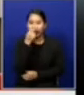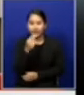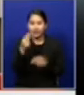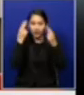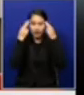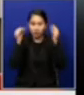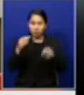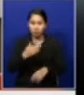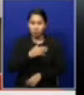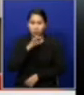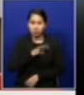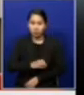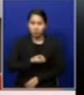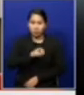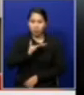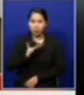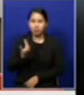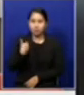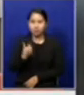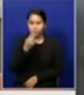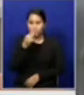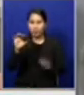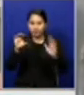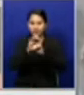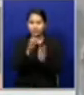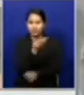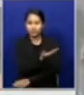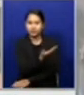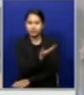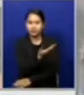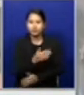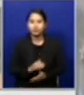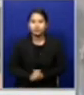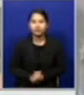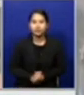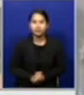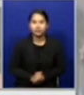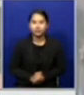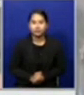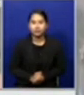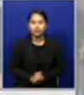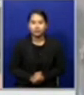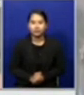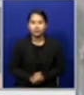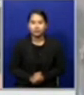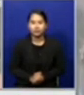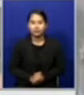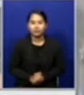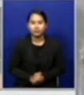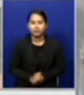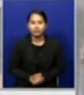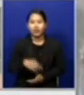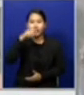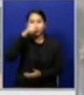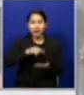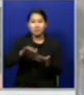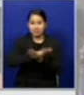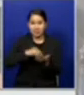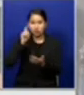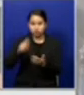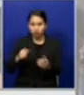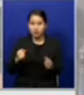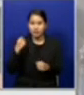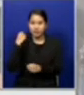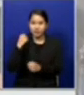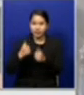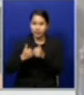มก็ตกใจครับขอภาพหน่อยครับนี่ครับท่านประธานนะประเทศไทยต้องชนะไทยต้